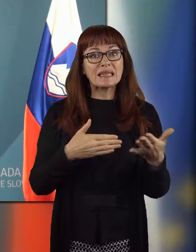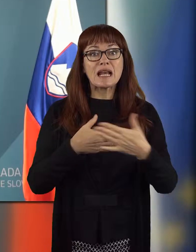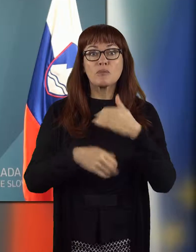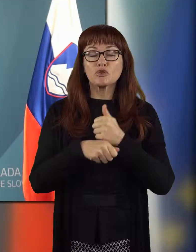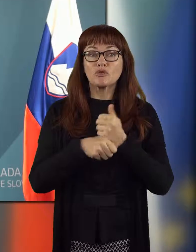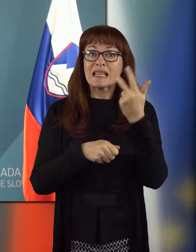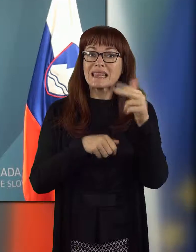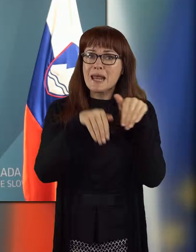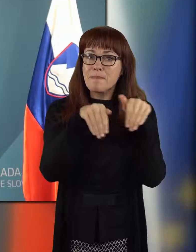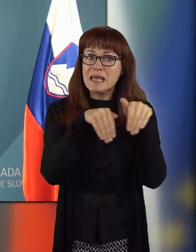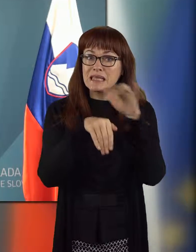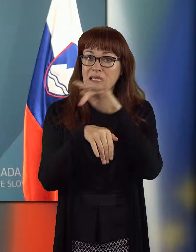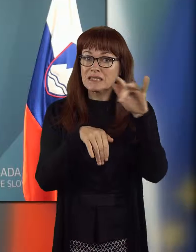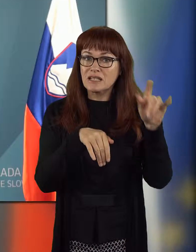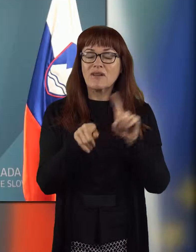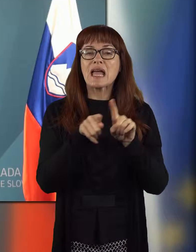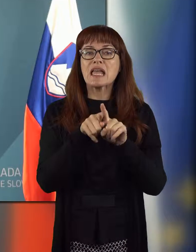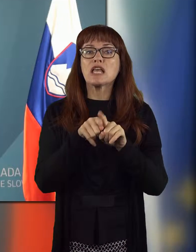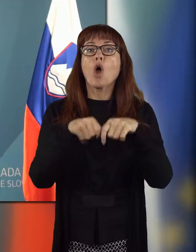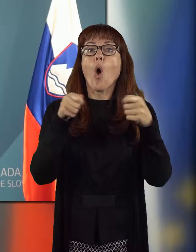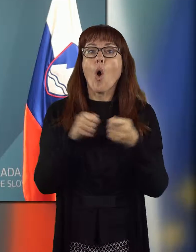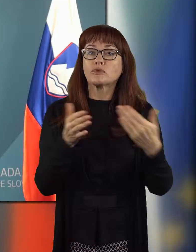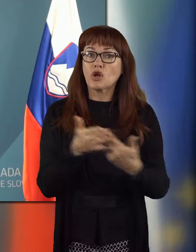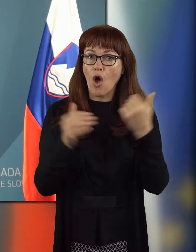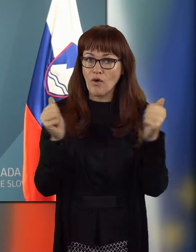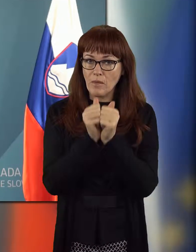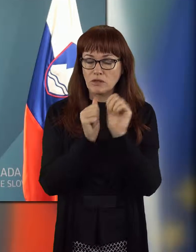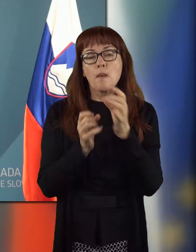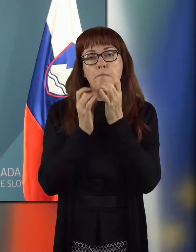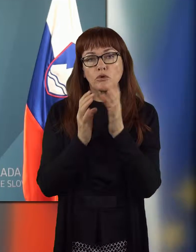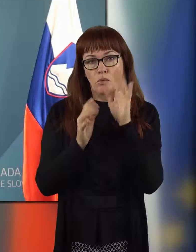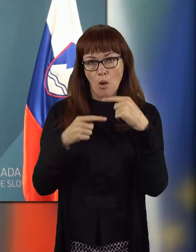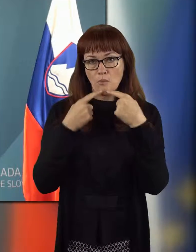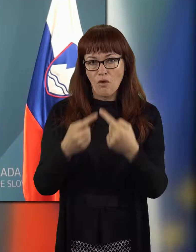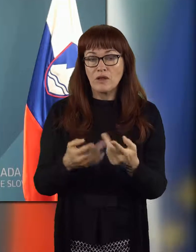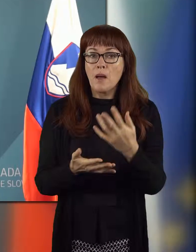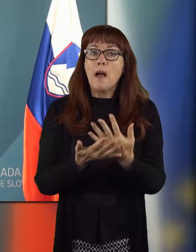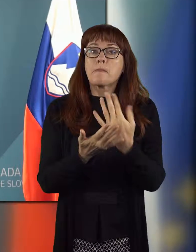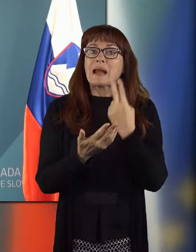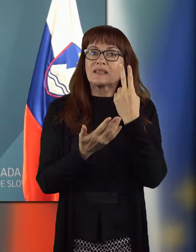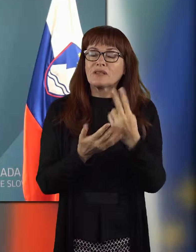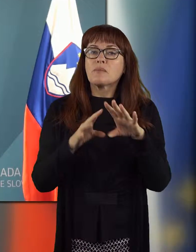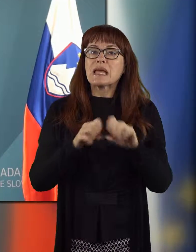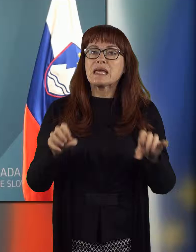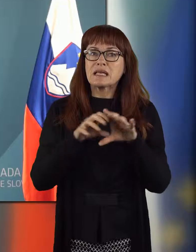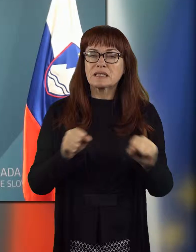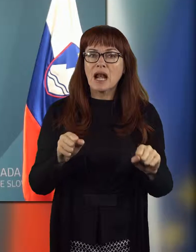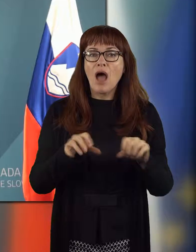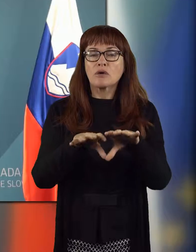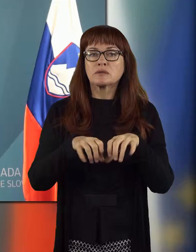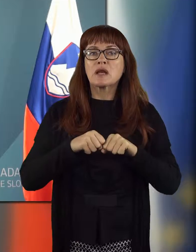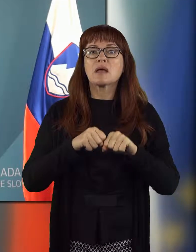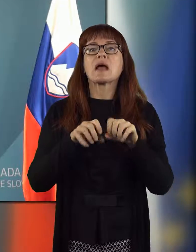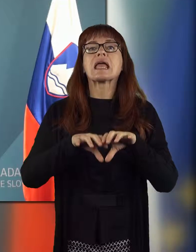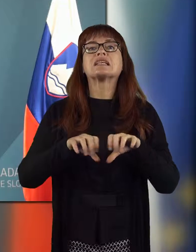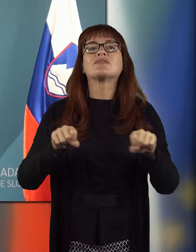katerem sodelujejo 3 ministrstva in občina Novo mesto, pa bom o tem še podrobneje povedal, predvidevamo izdelavo in sprejem